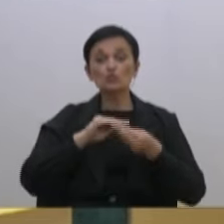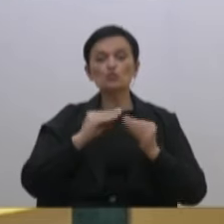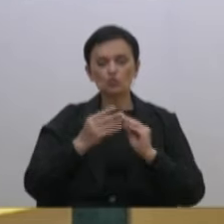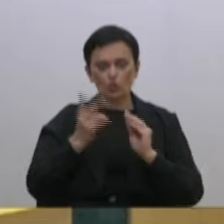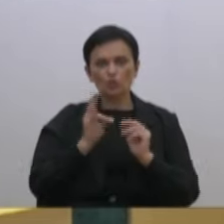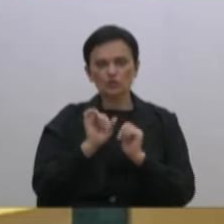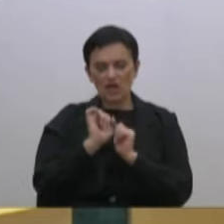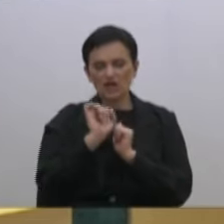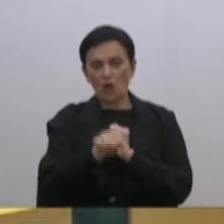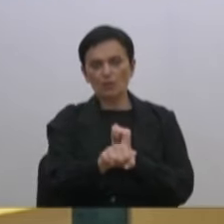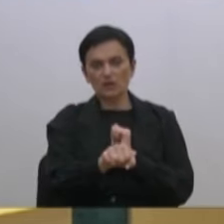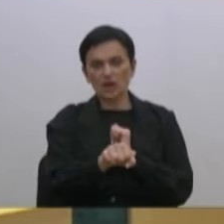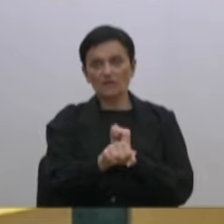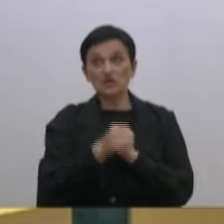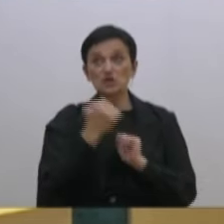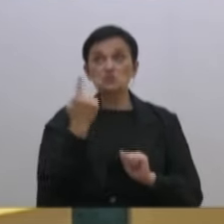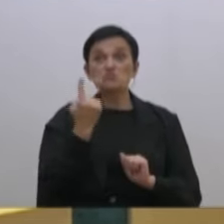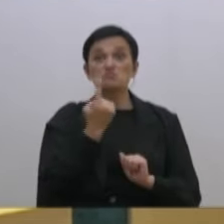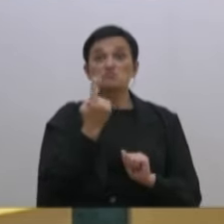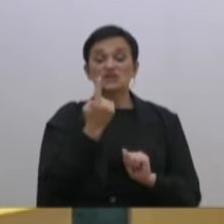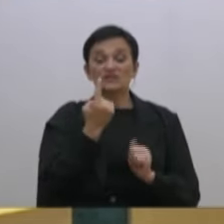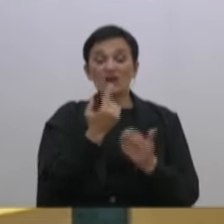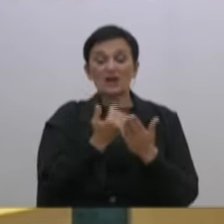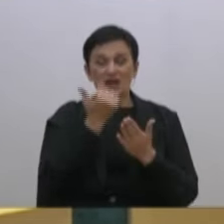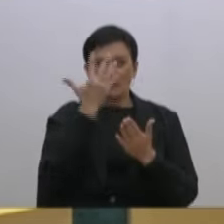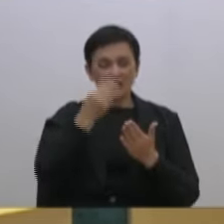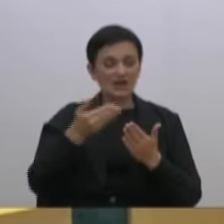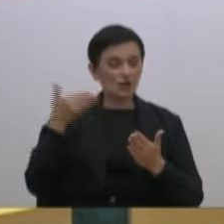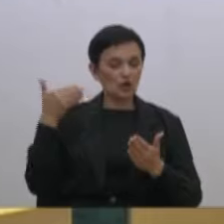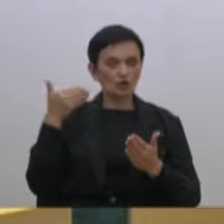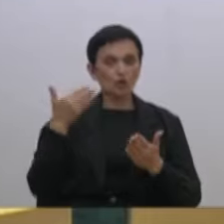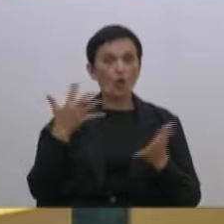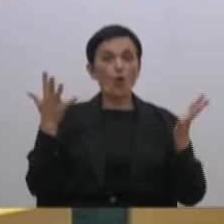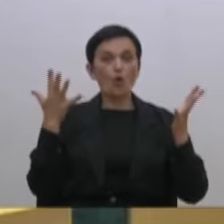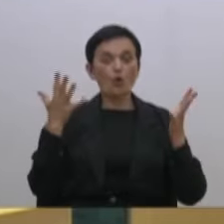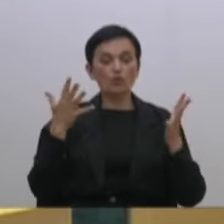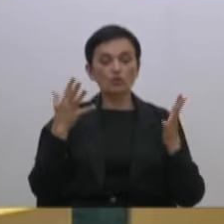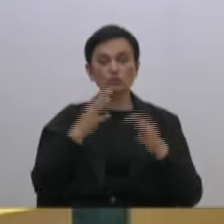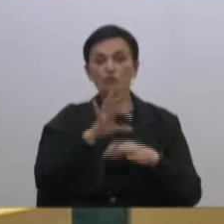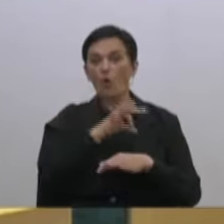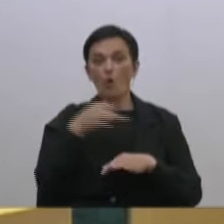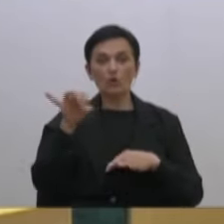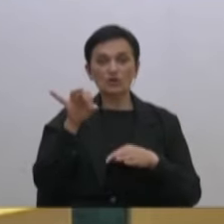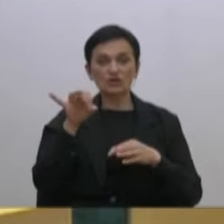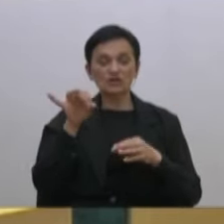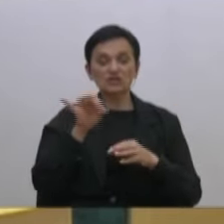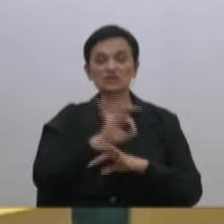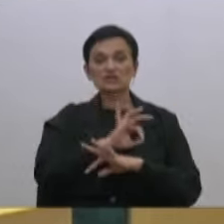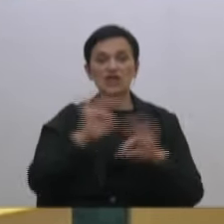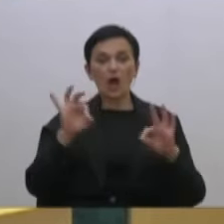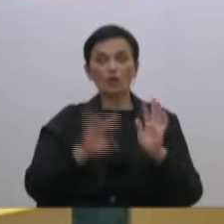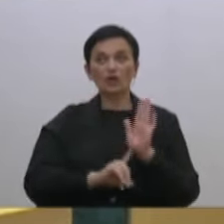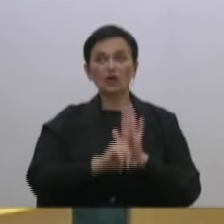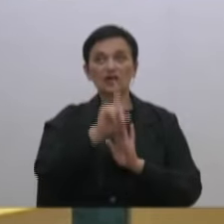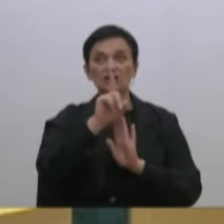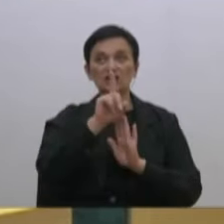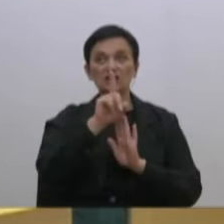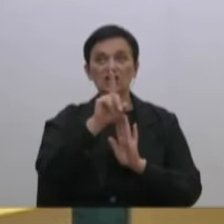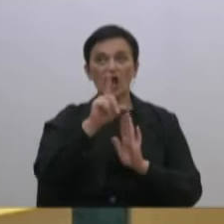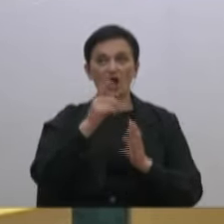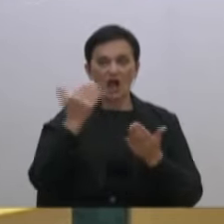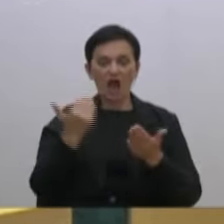უნდა გაუმკლავდეთ. იმიტომ რომ პირველი მაგალითად რამდენიმე დღის წინ ჰოის აოცრება როგორც იტყვიან ჩვენთან და დაიწყო ამაზე